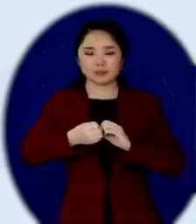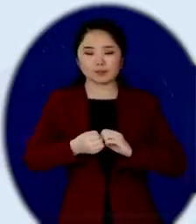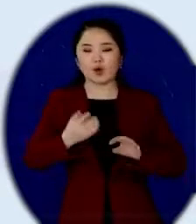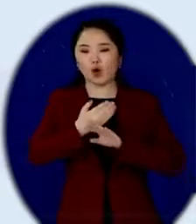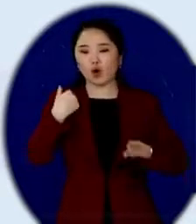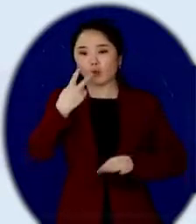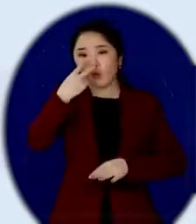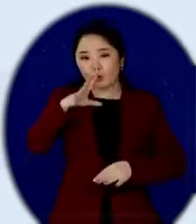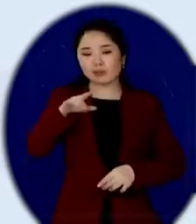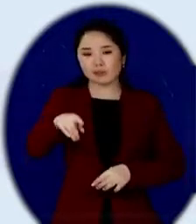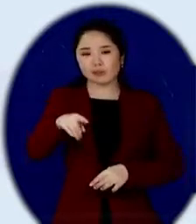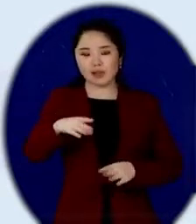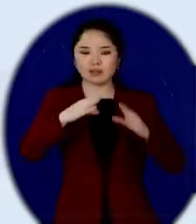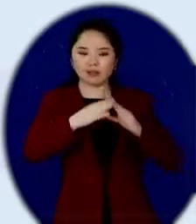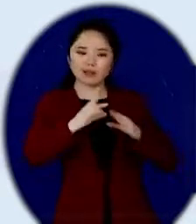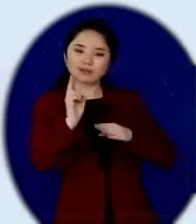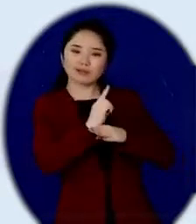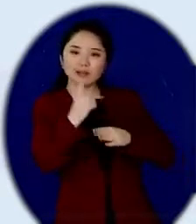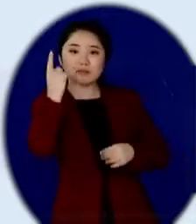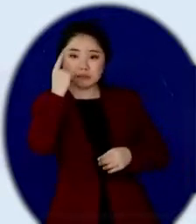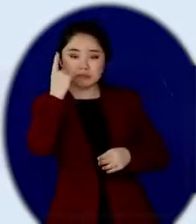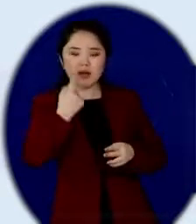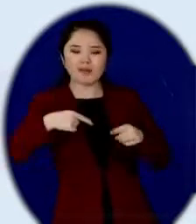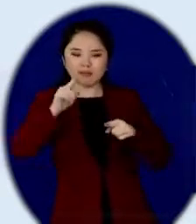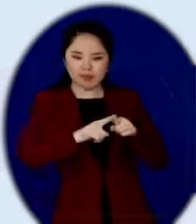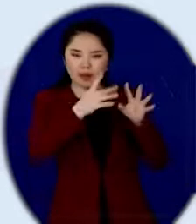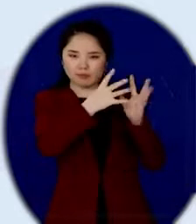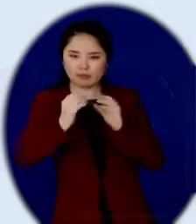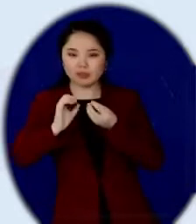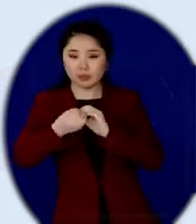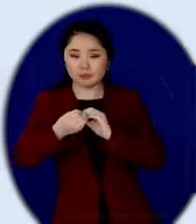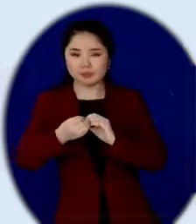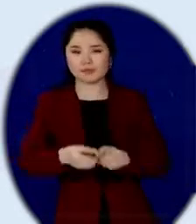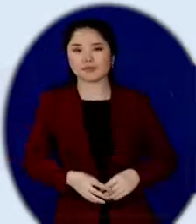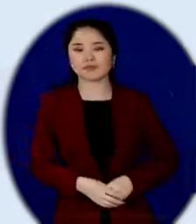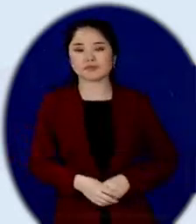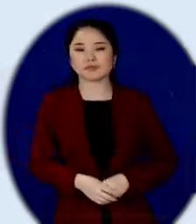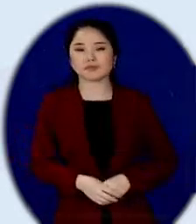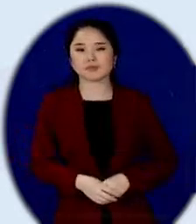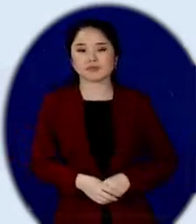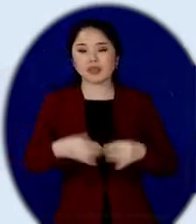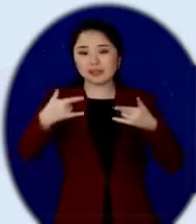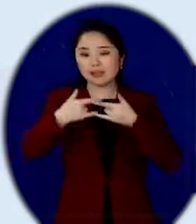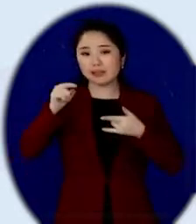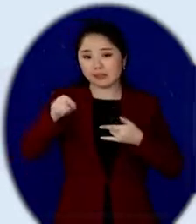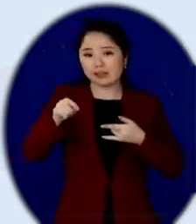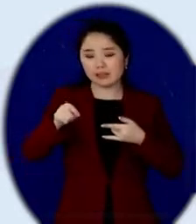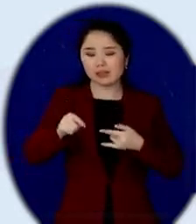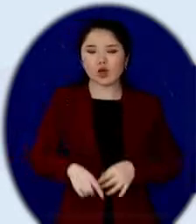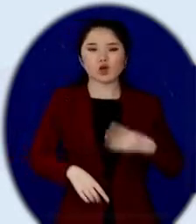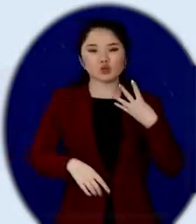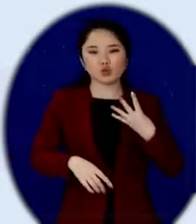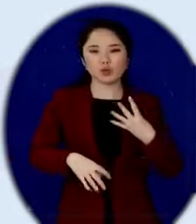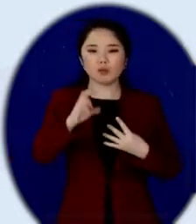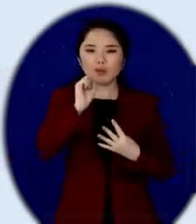өмнө үдсэн даалгавар дасгалуудаа санаж агаад бүгдээрээ бичиглэлийг сэргэж тавья. За, дэлгэцэн дээр дөрвөн